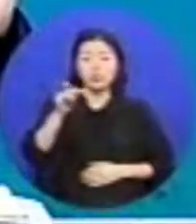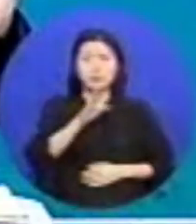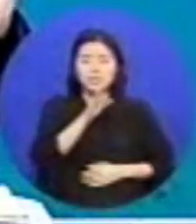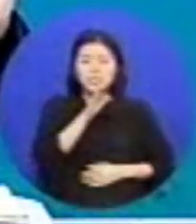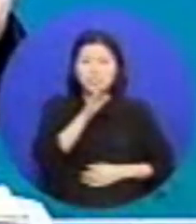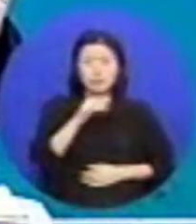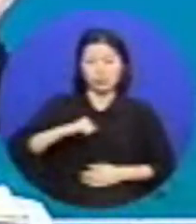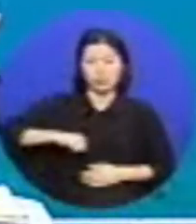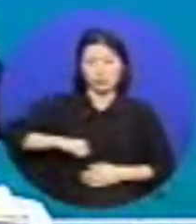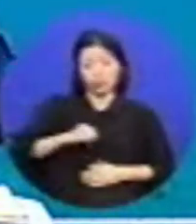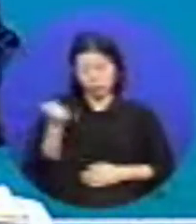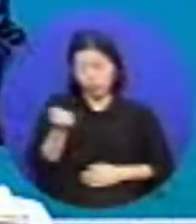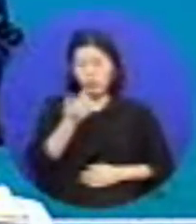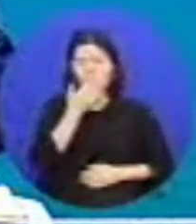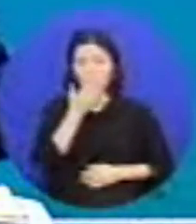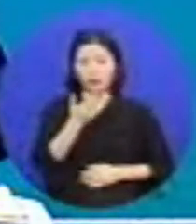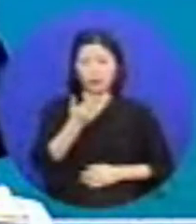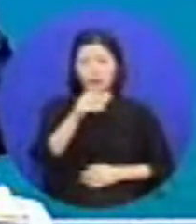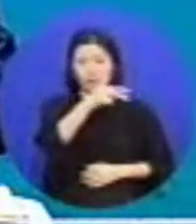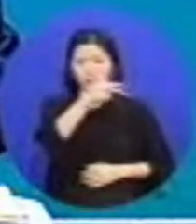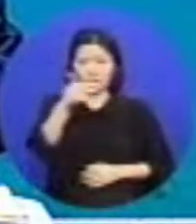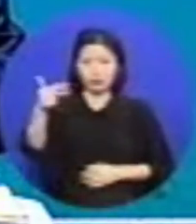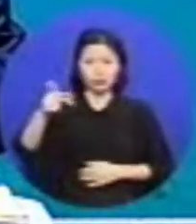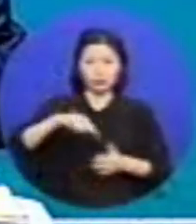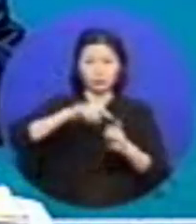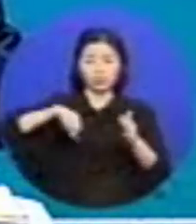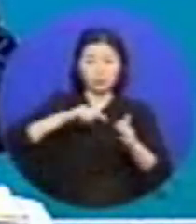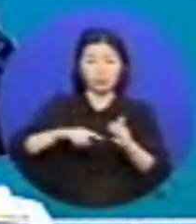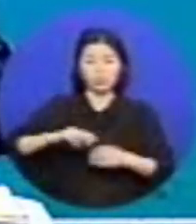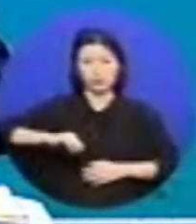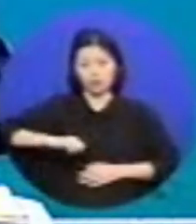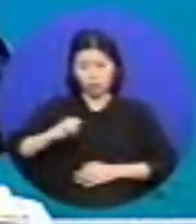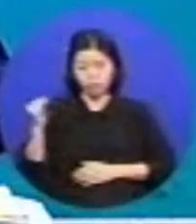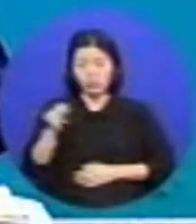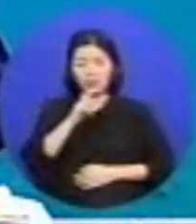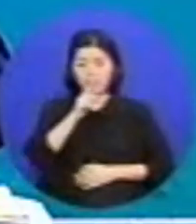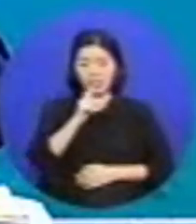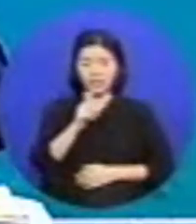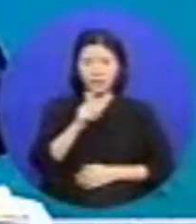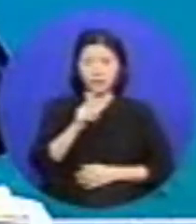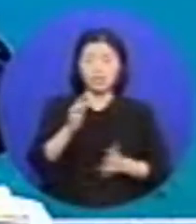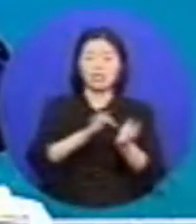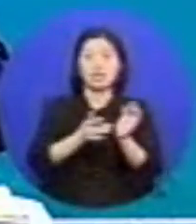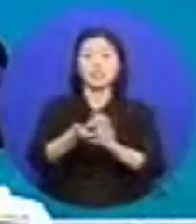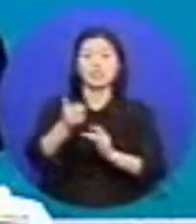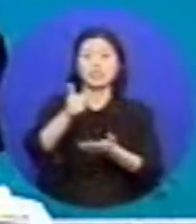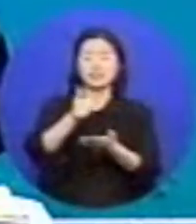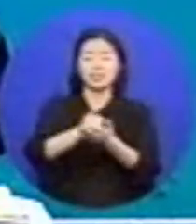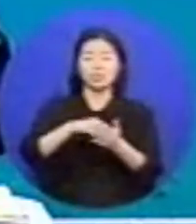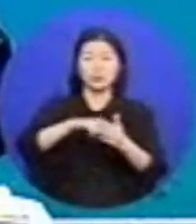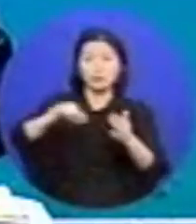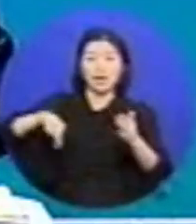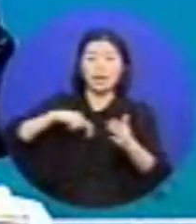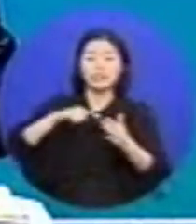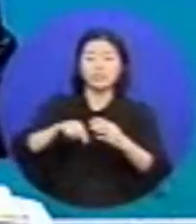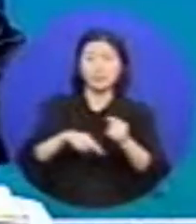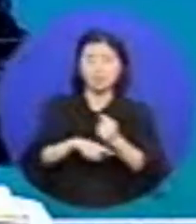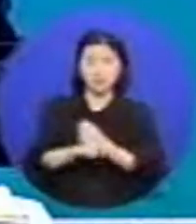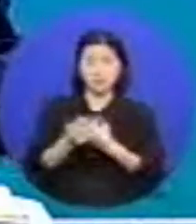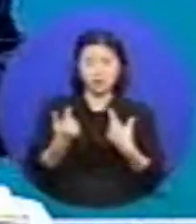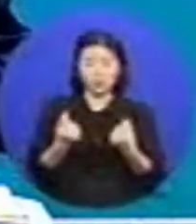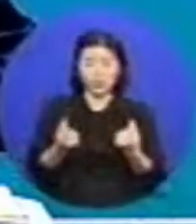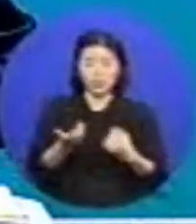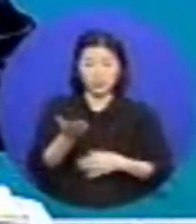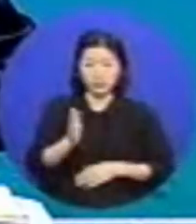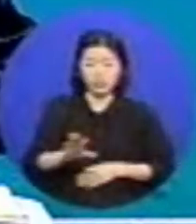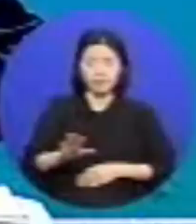있어요. 주 안에서 순종하라. 그 말은 예수님 안에서란 뜻인데